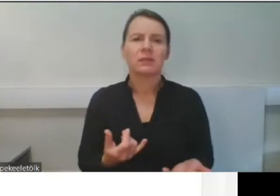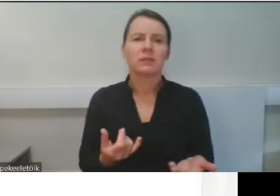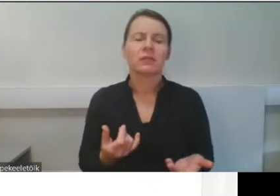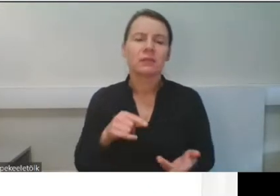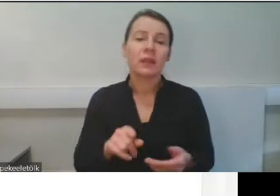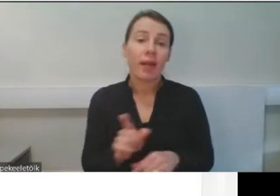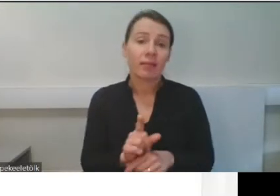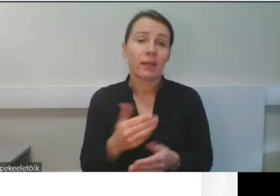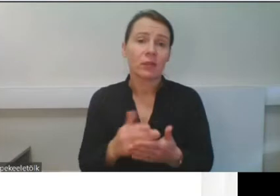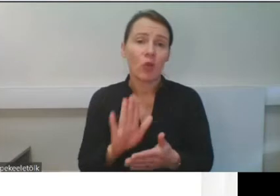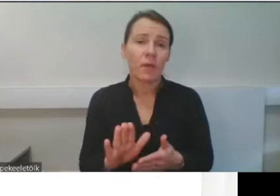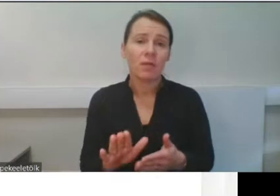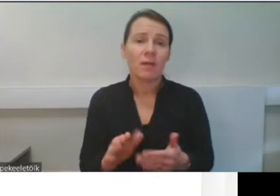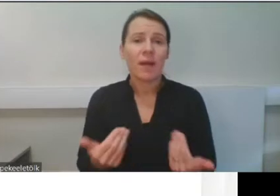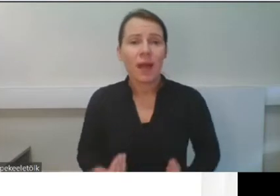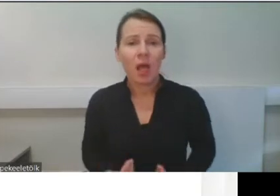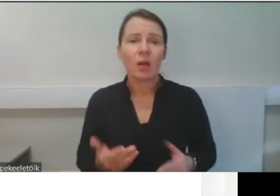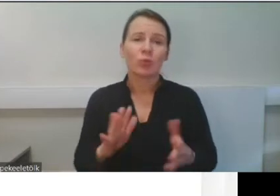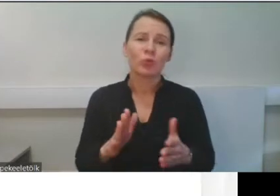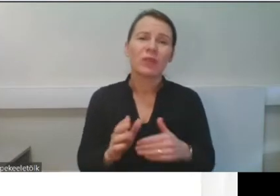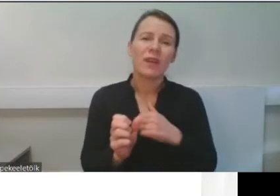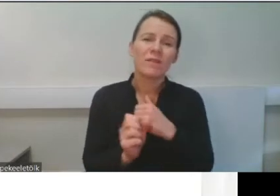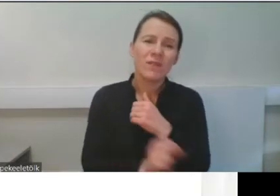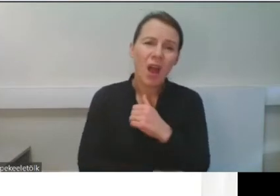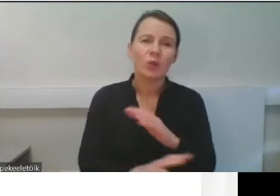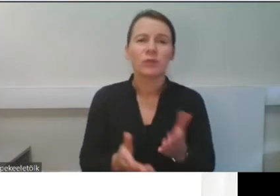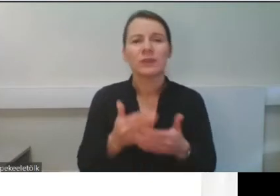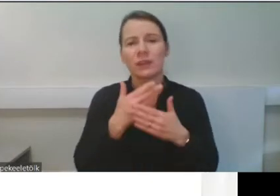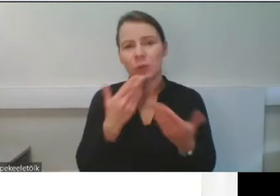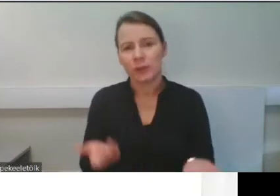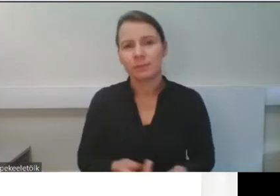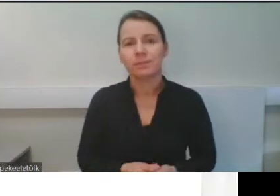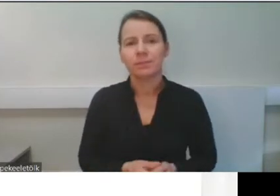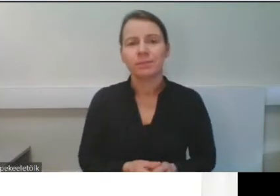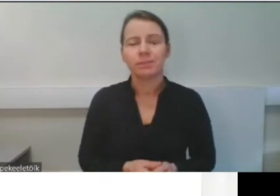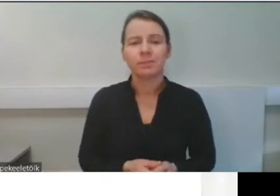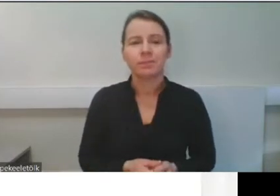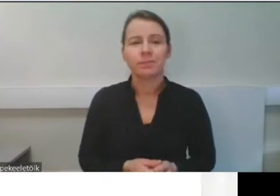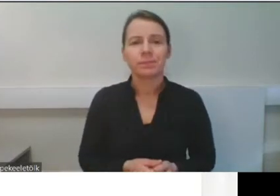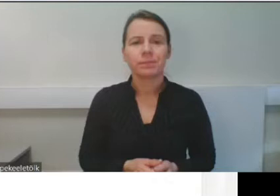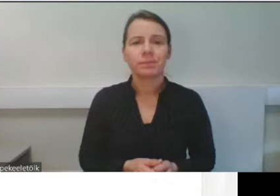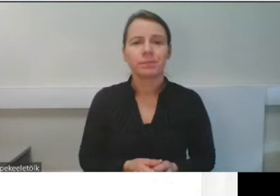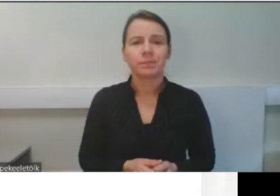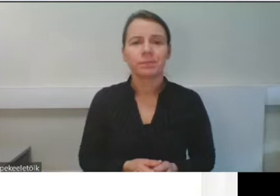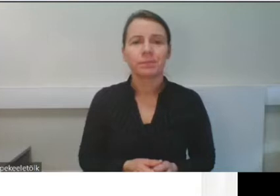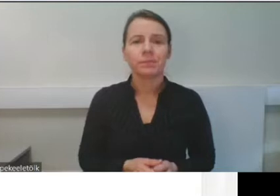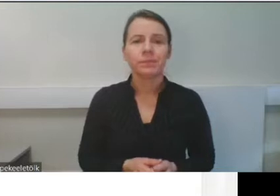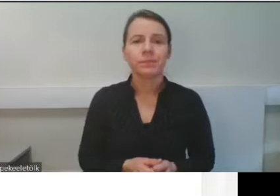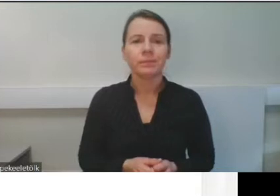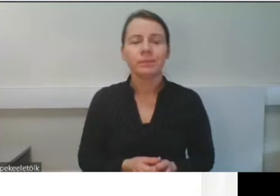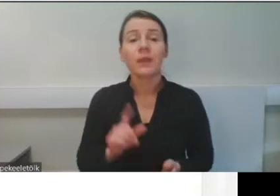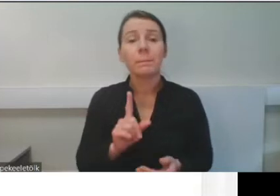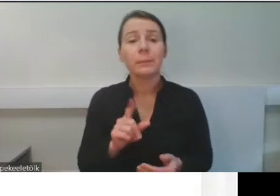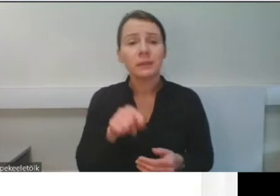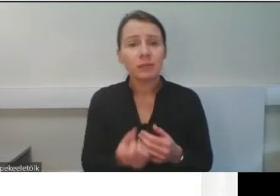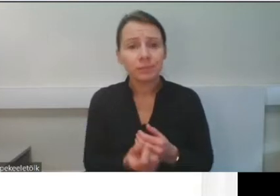selline ka sissetulekute jaotuse järgi info väljatoomine . et just eesmärgiga vaadata , et kas